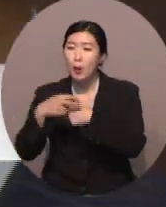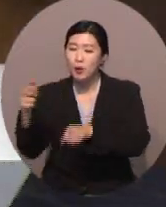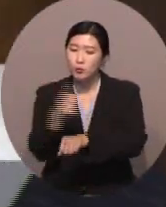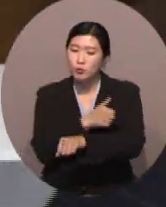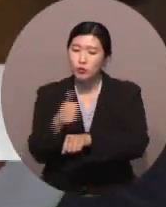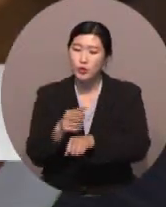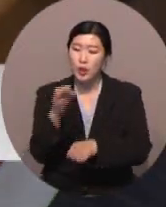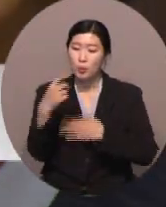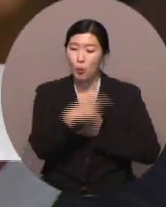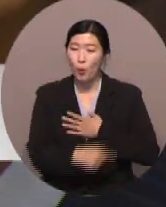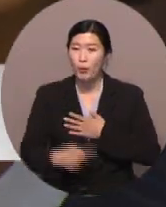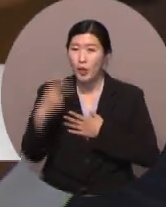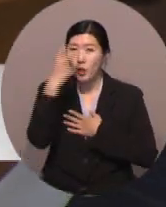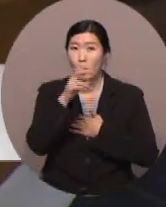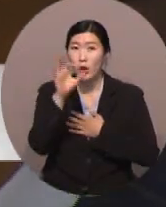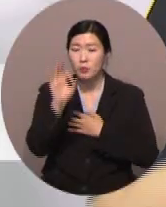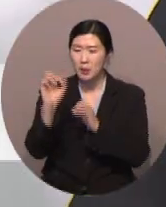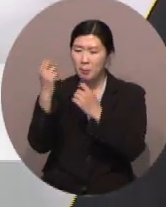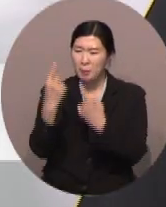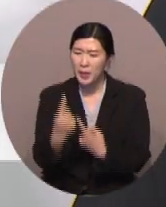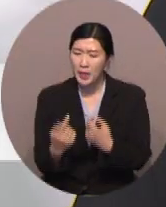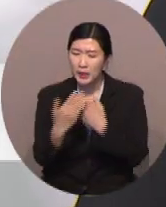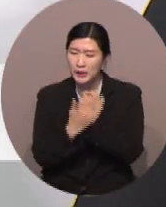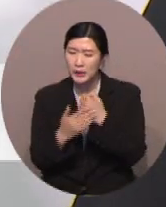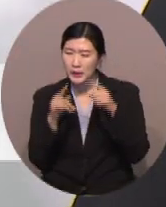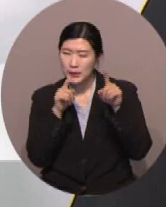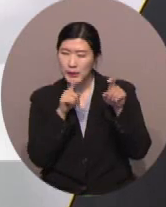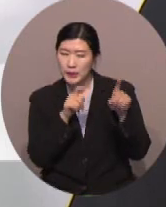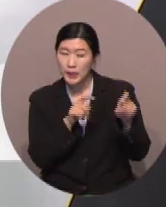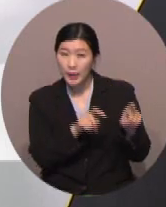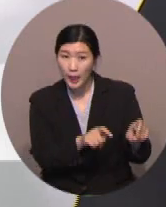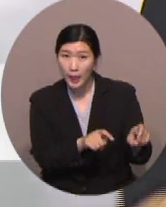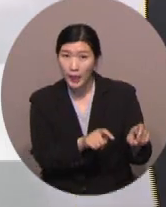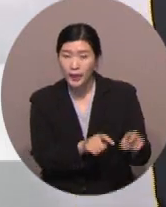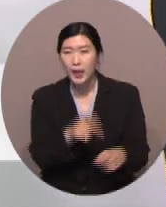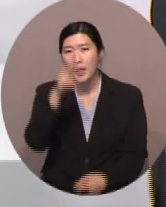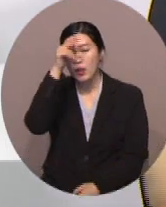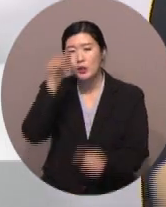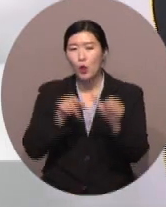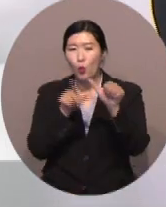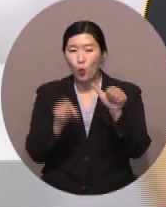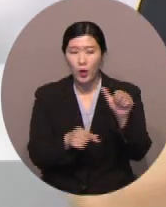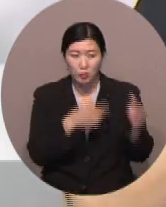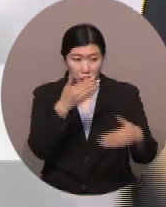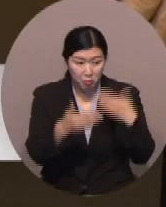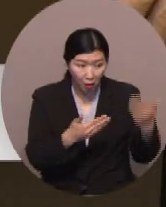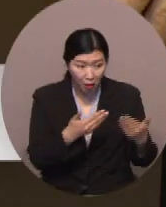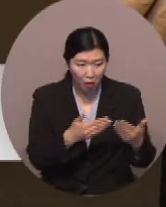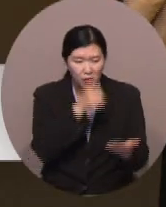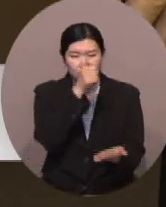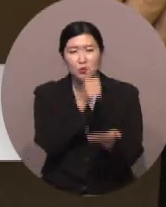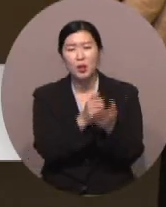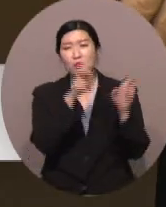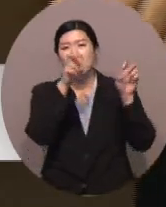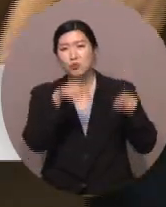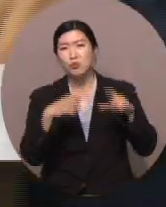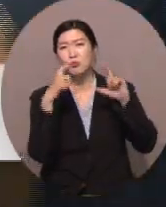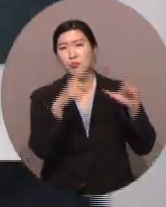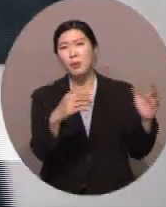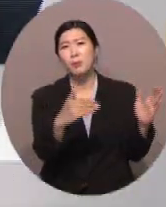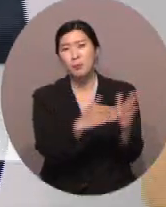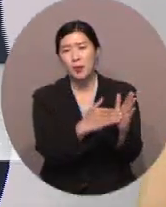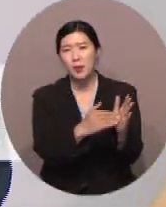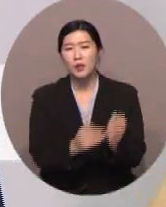건강검진 비용을 할인받았다는 의혹을 제기한 가운데 경찰은 지난 5월 혐의 없으므로 불송치 결정을